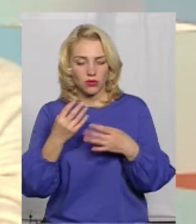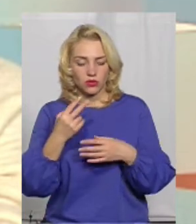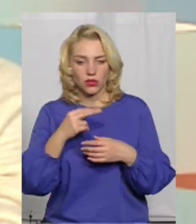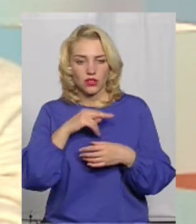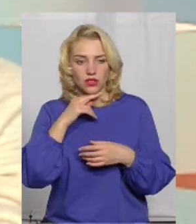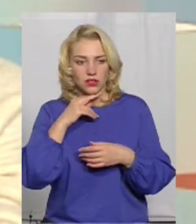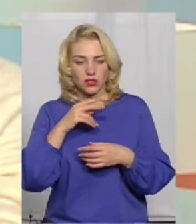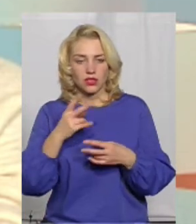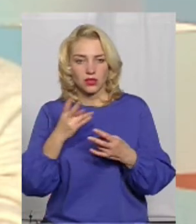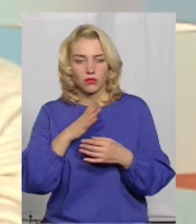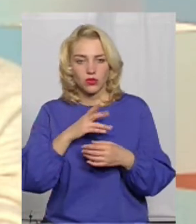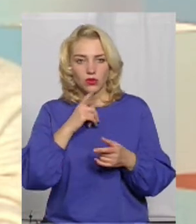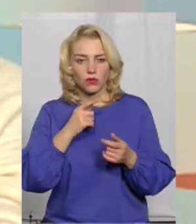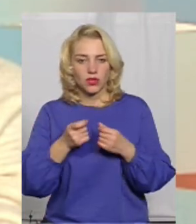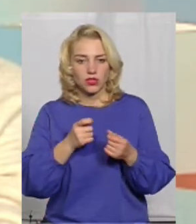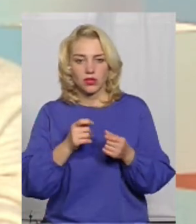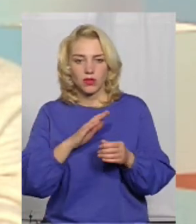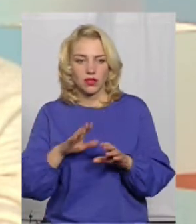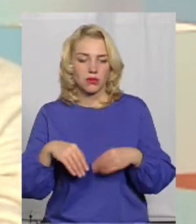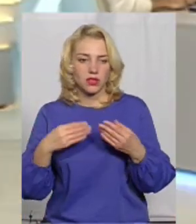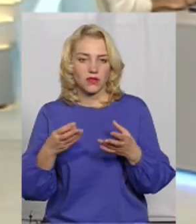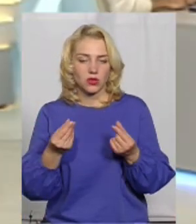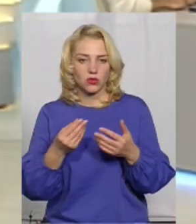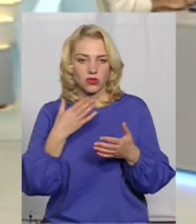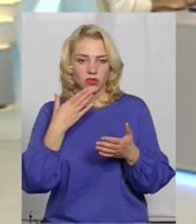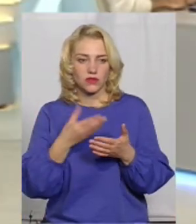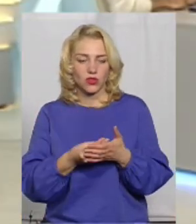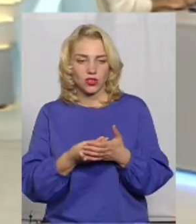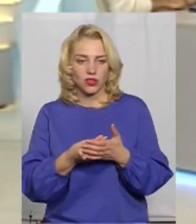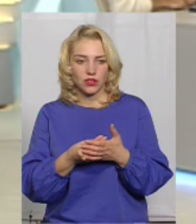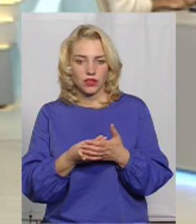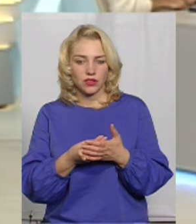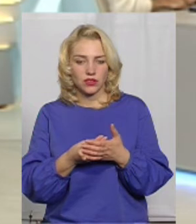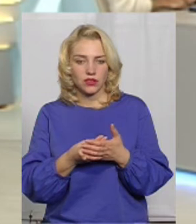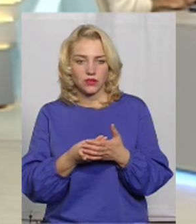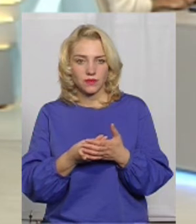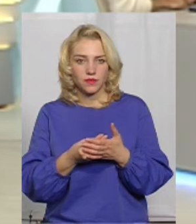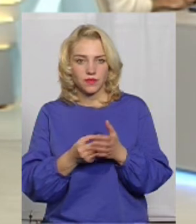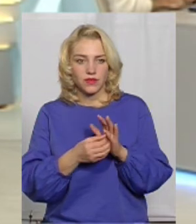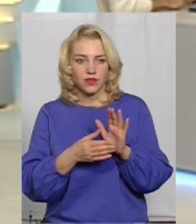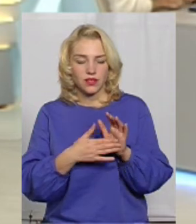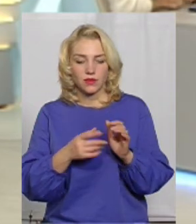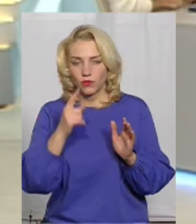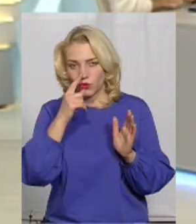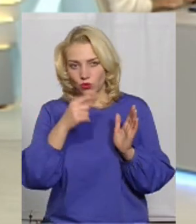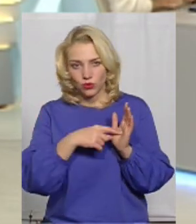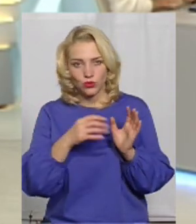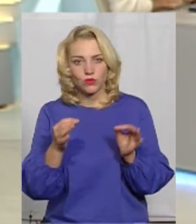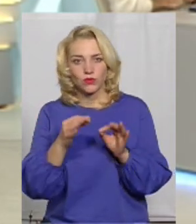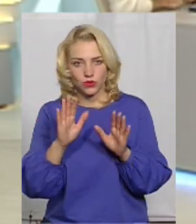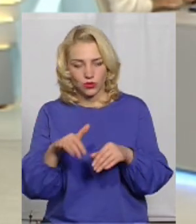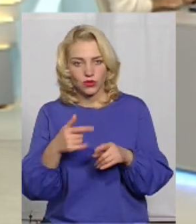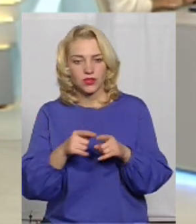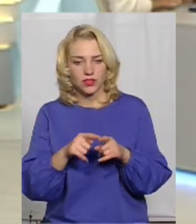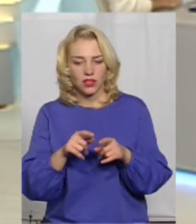і пропоную бути обачними, не передавати просто нікому своїх доступів. Це дуже... Знаєте, доступ – це ще одне, ти хоч розумієш,